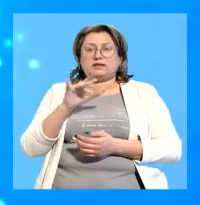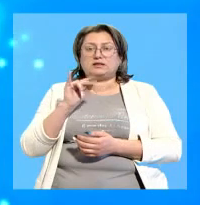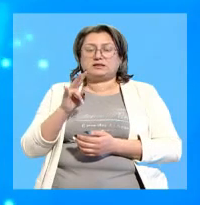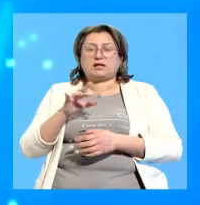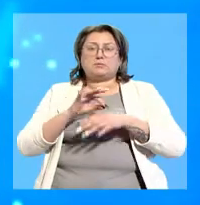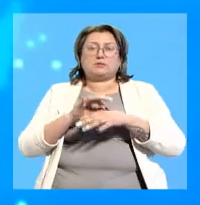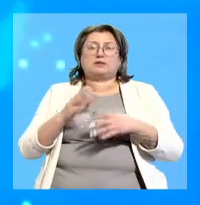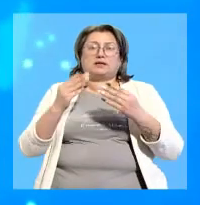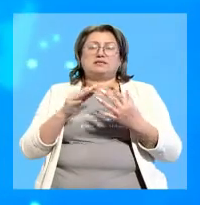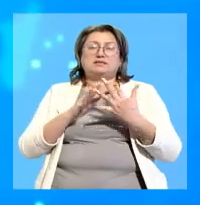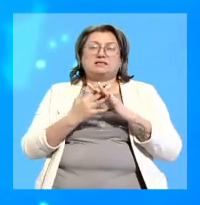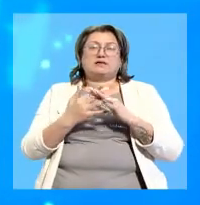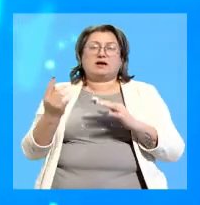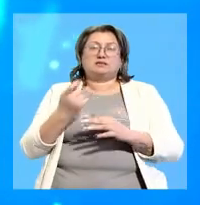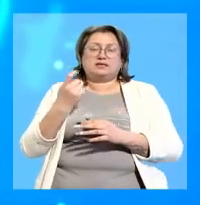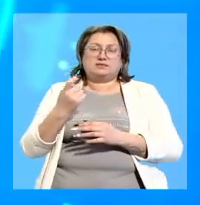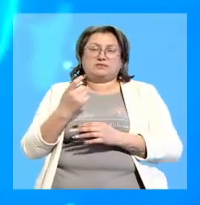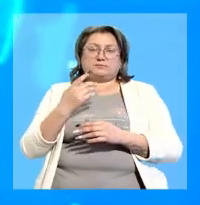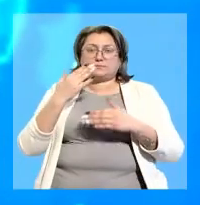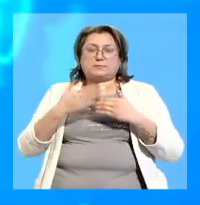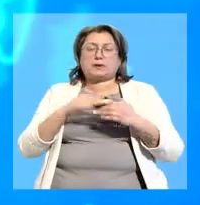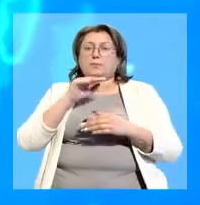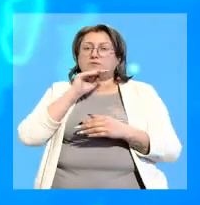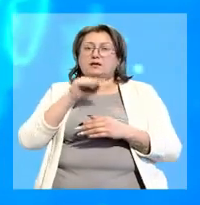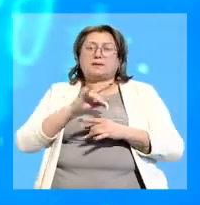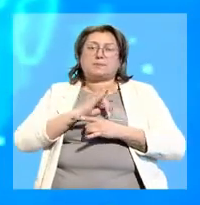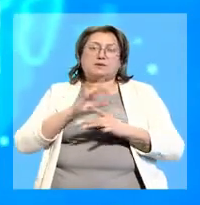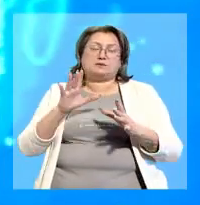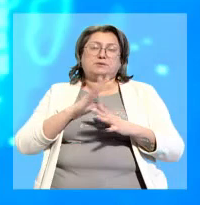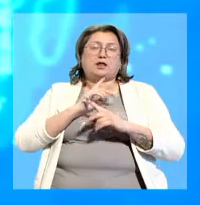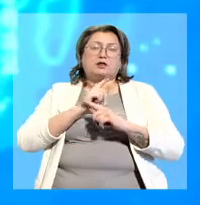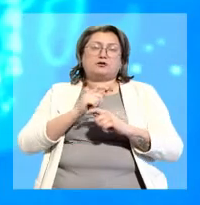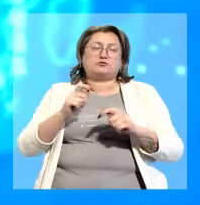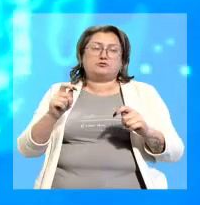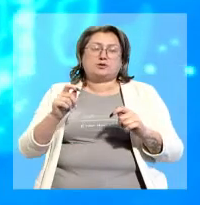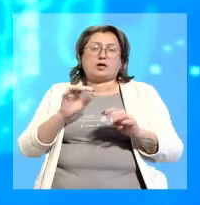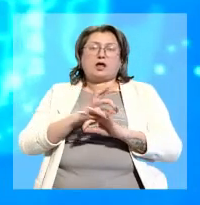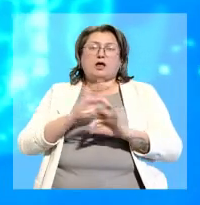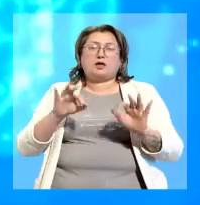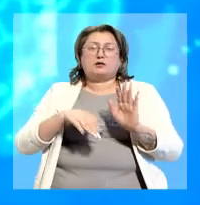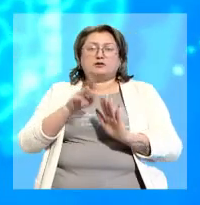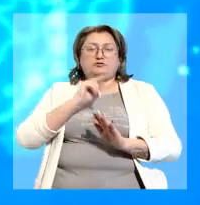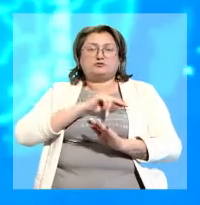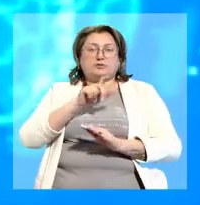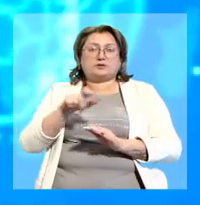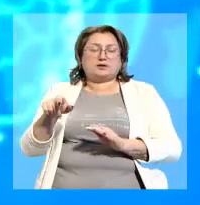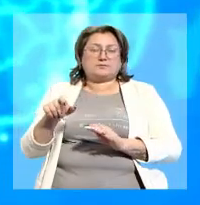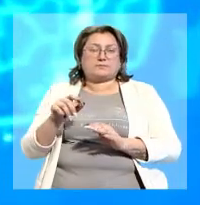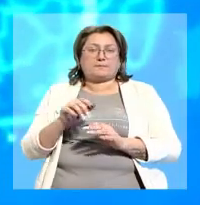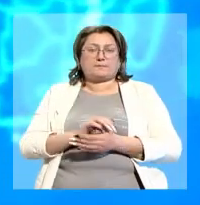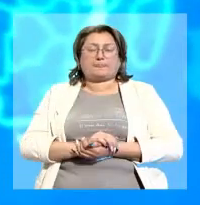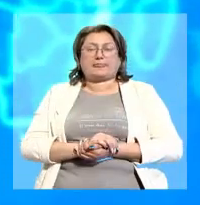мереке қарсанында кәсіпорын үздіктері марапатталып, Әулиекөл және Науырзым аудандарының шаруаларына мемлекеттік наградалар